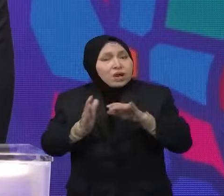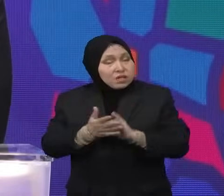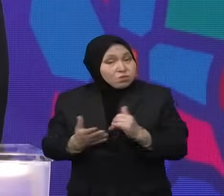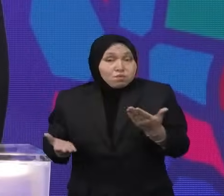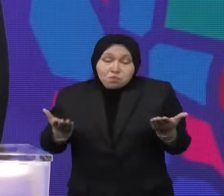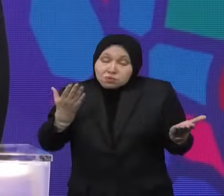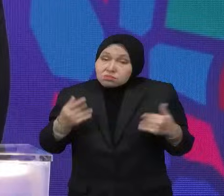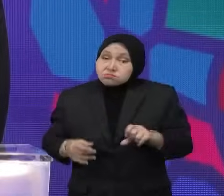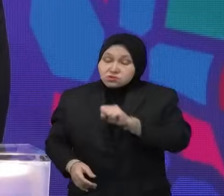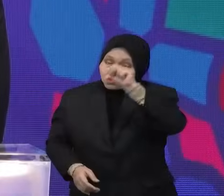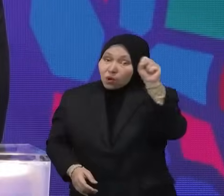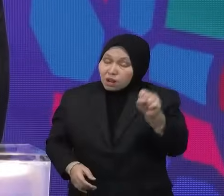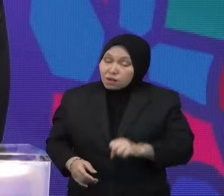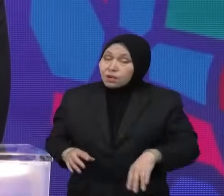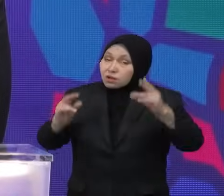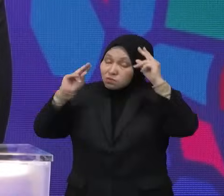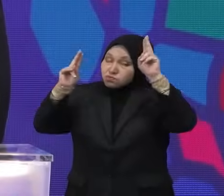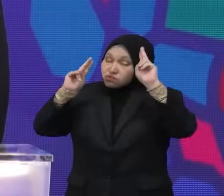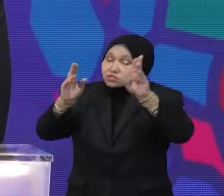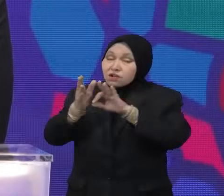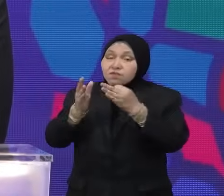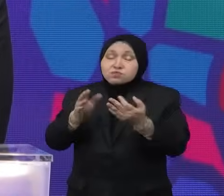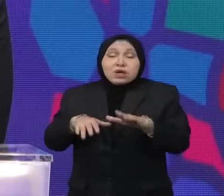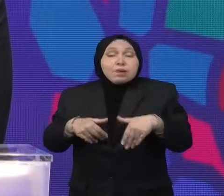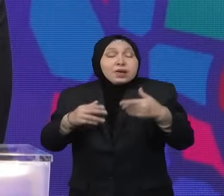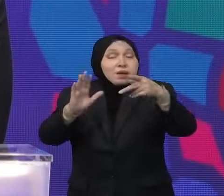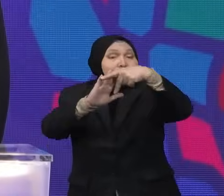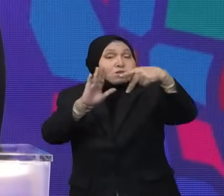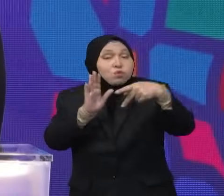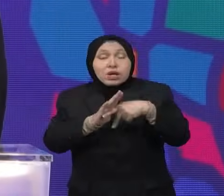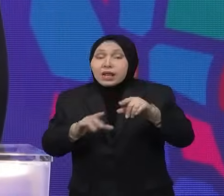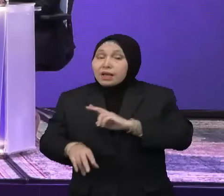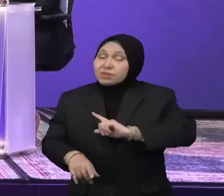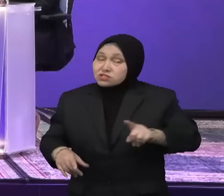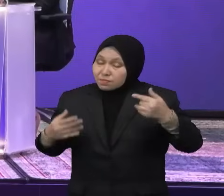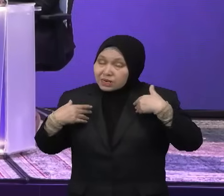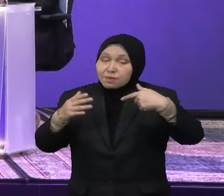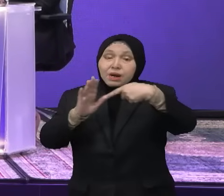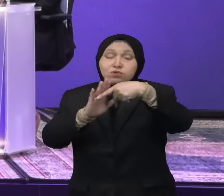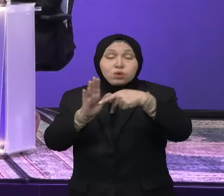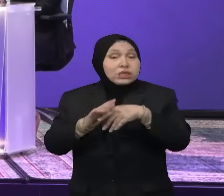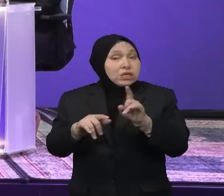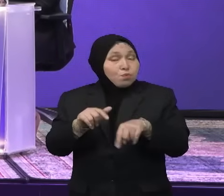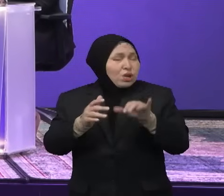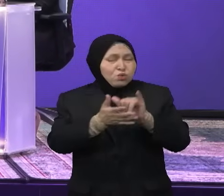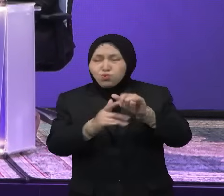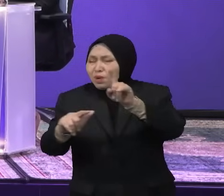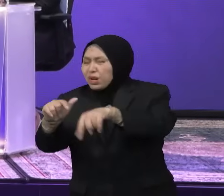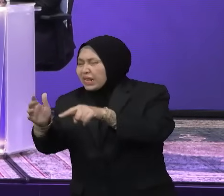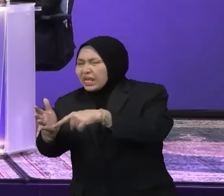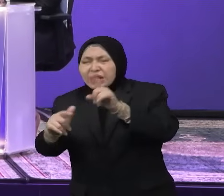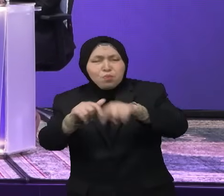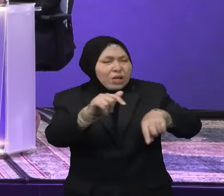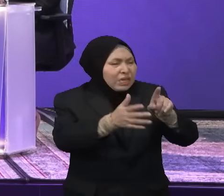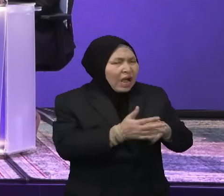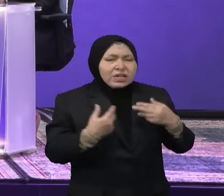juga ada satu soalan juga Ustaz Fas, bagaimana peraturan-peraturan yang dalam Islam ada peraturan dia, tidak boleh itu dan tidak boleh ini, ada